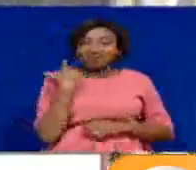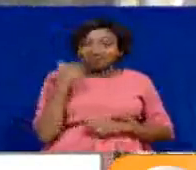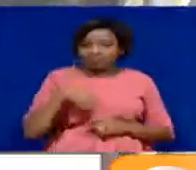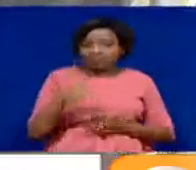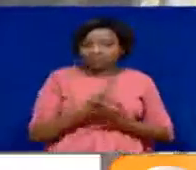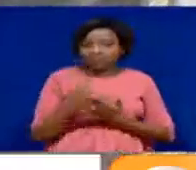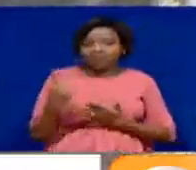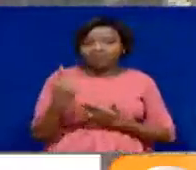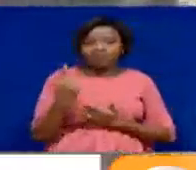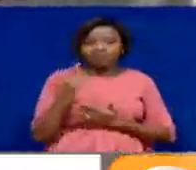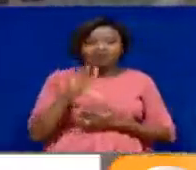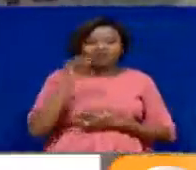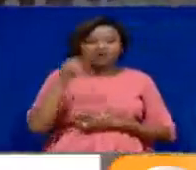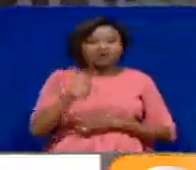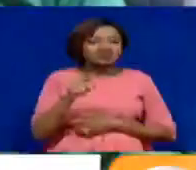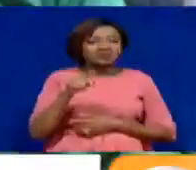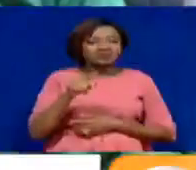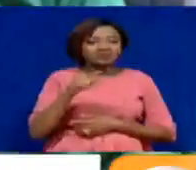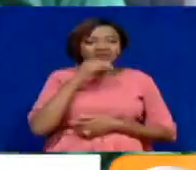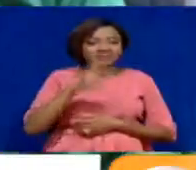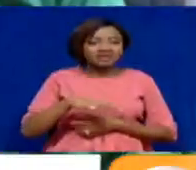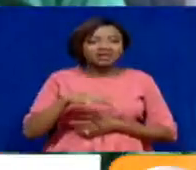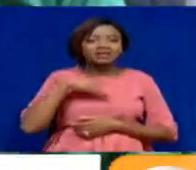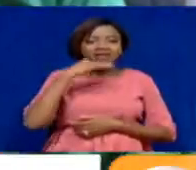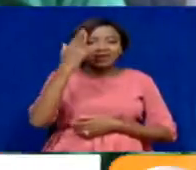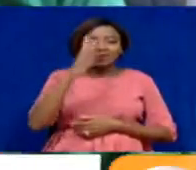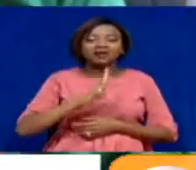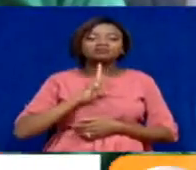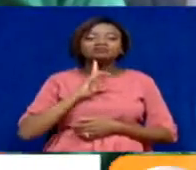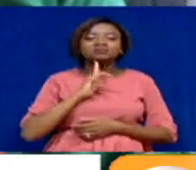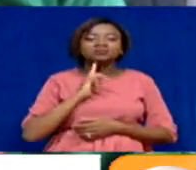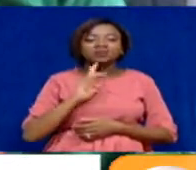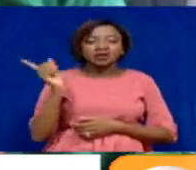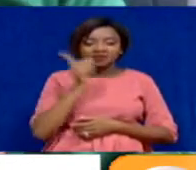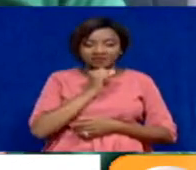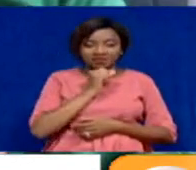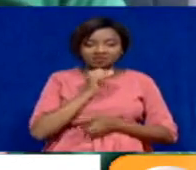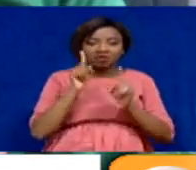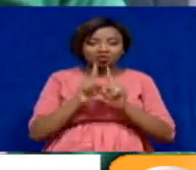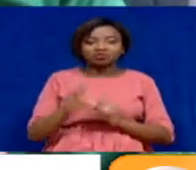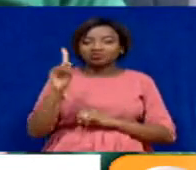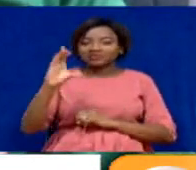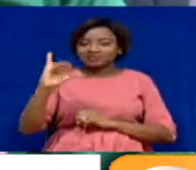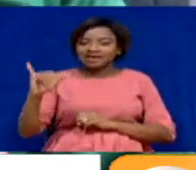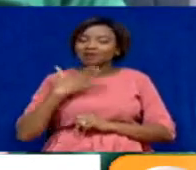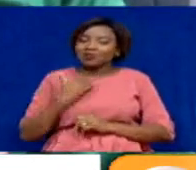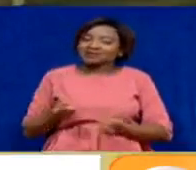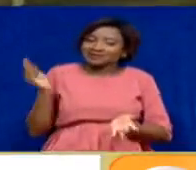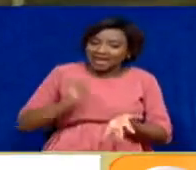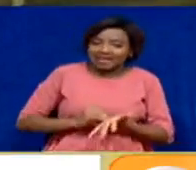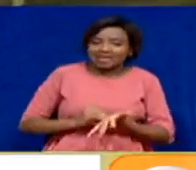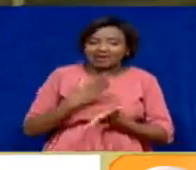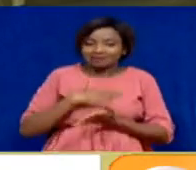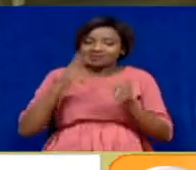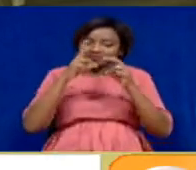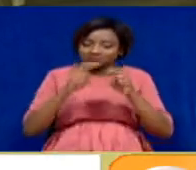hii yalionyesha kwamba mwanawe Sankok alifariki kutokana na jeraha la risasi. Maafisa wa DCI sasa wanataka upasuaji utekelezwe